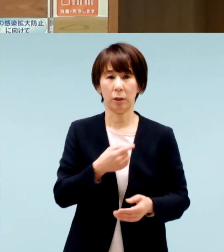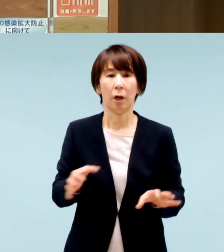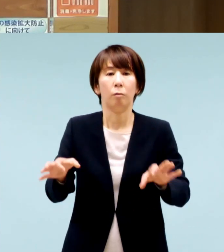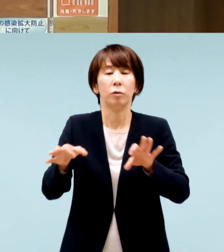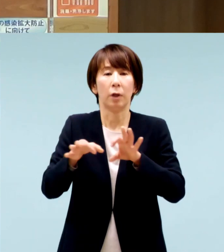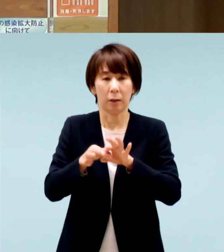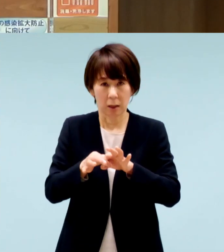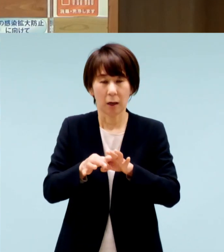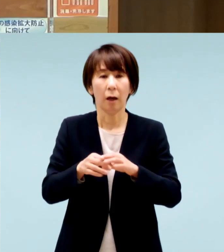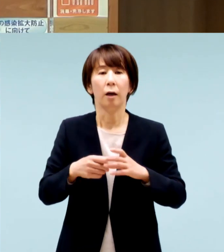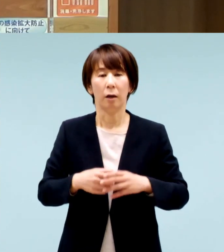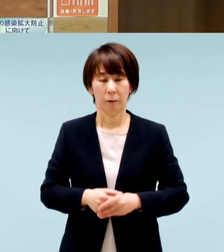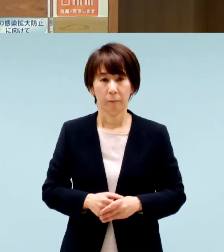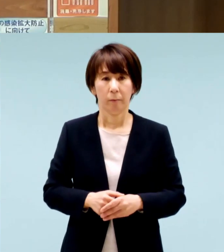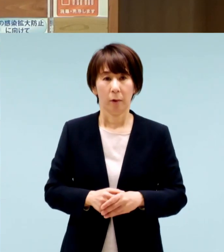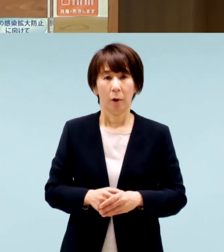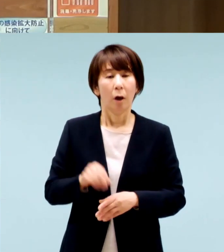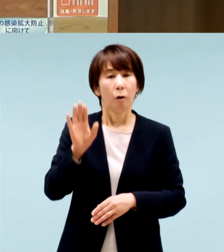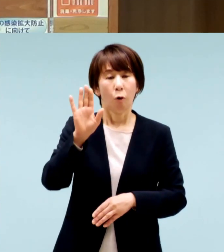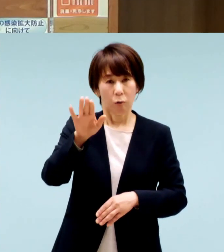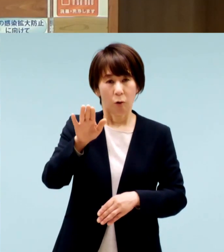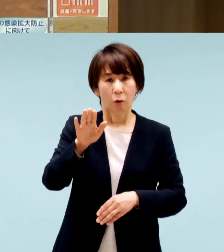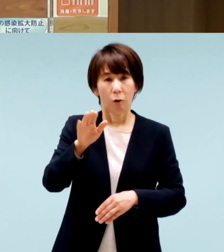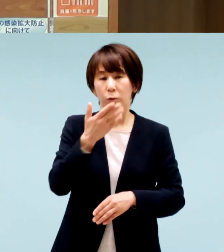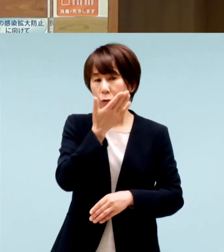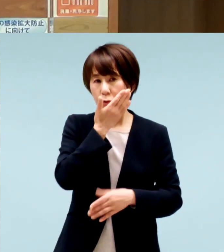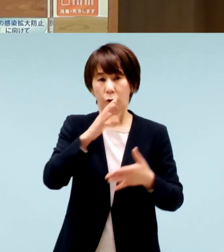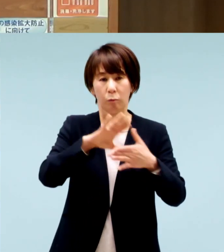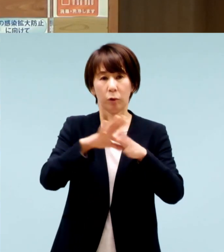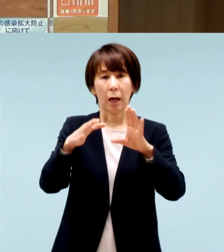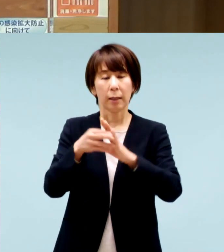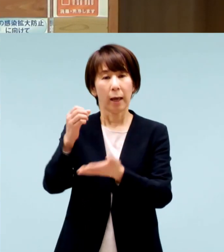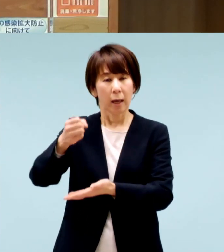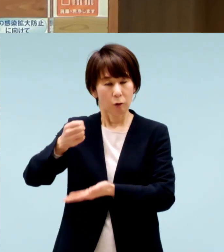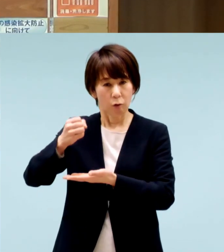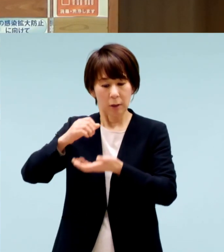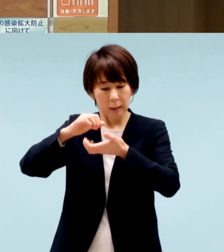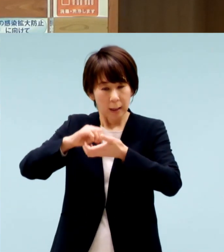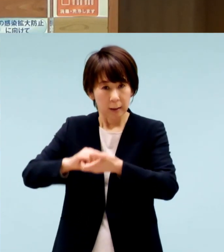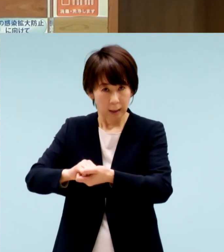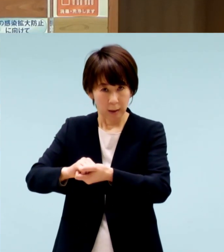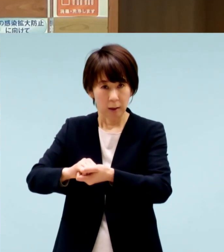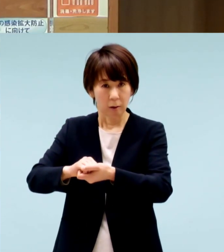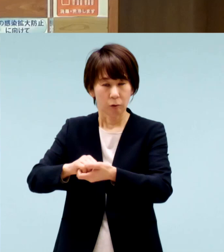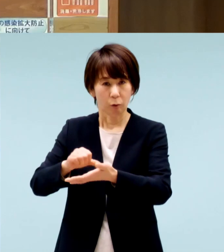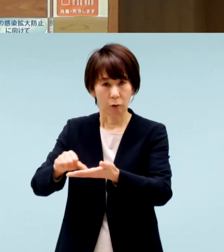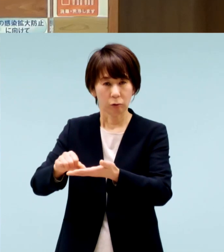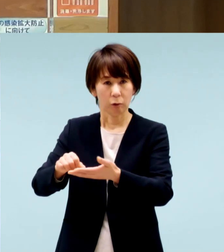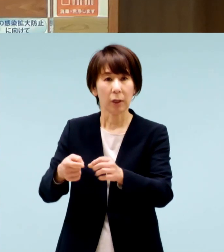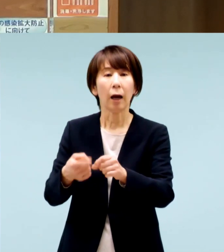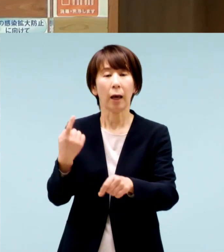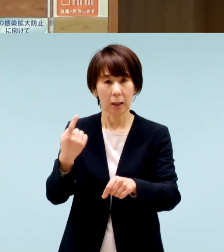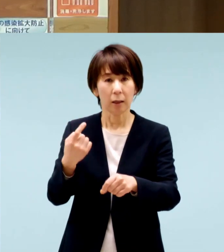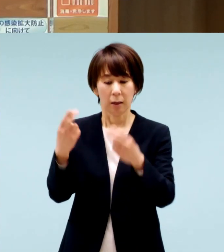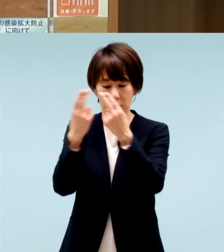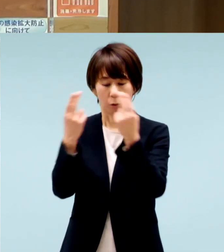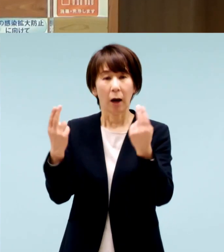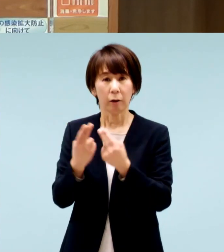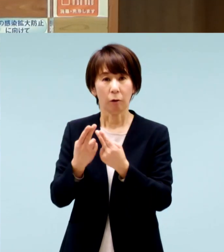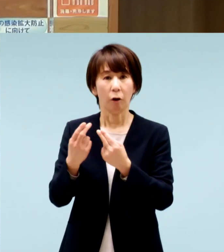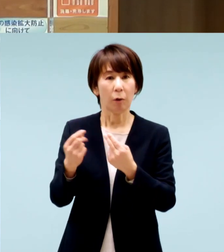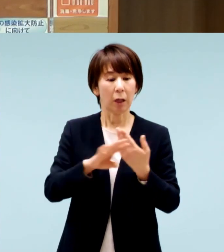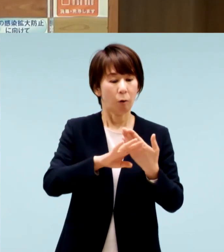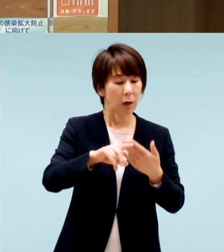思います。まあ、今後予定されている重要文化財の指定を契機といたしまして、道内外の多くの皆様に